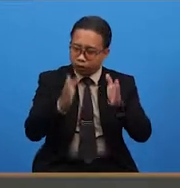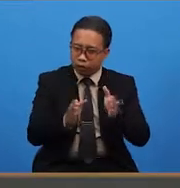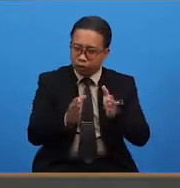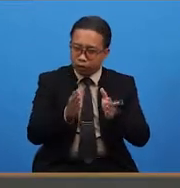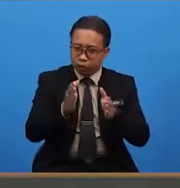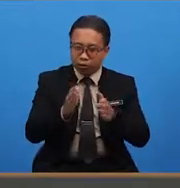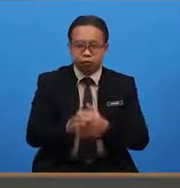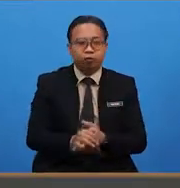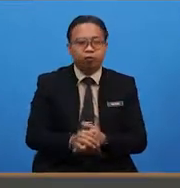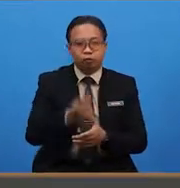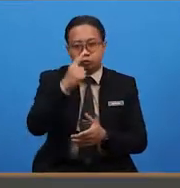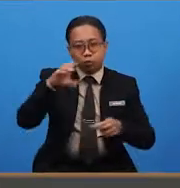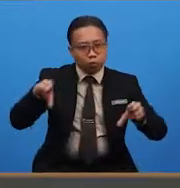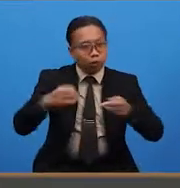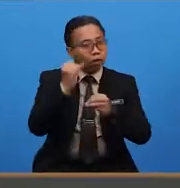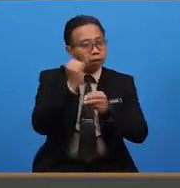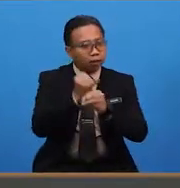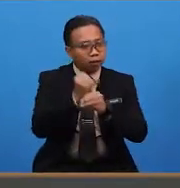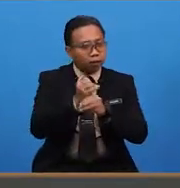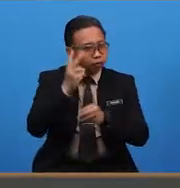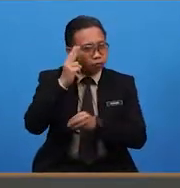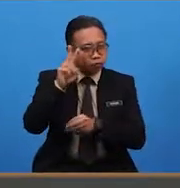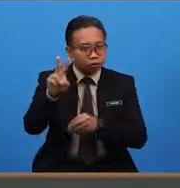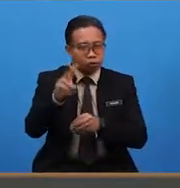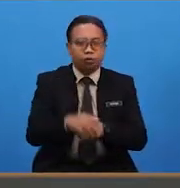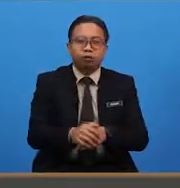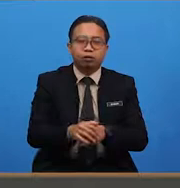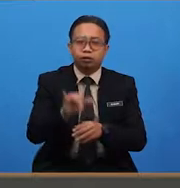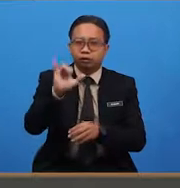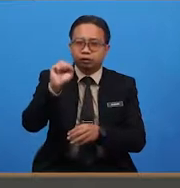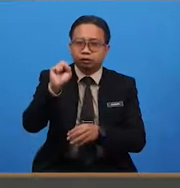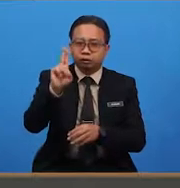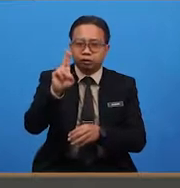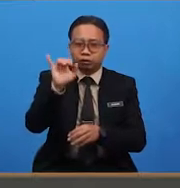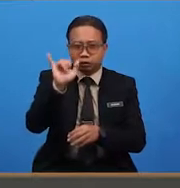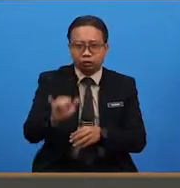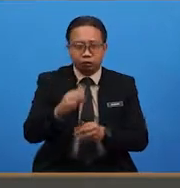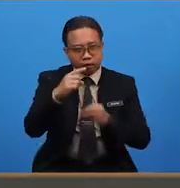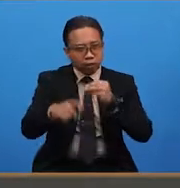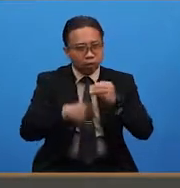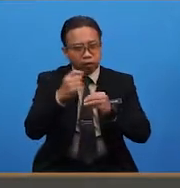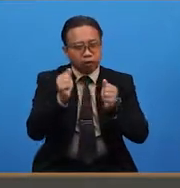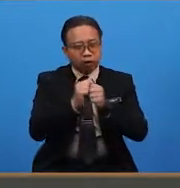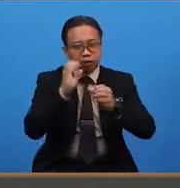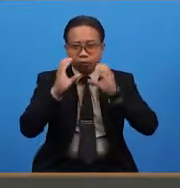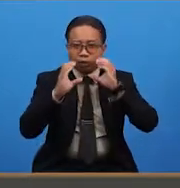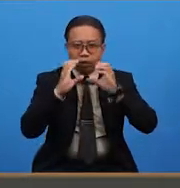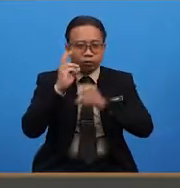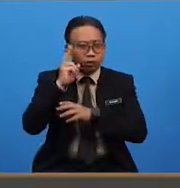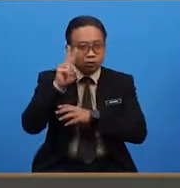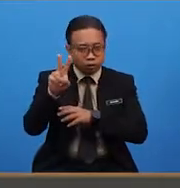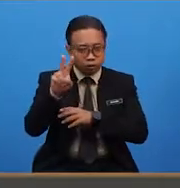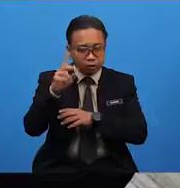menghasilkan karya bisul dan mencari penyelesaian kepada isu yang berkaitan dengan komunikasi visual